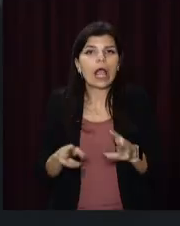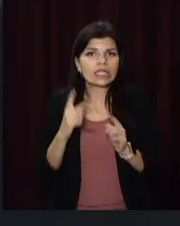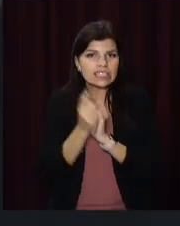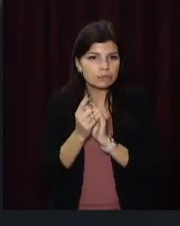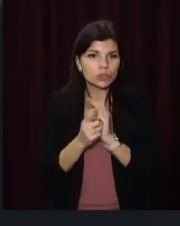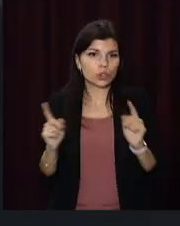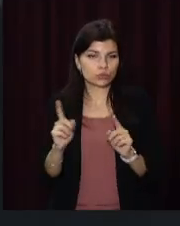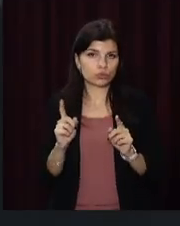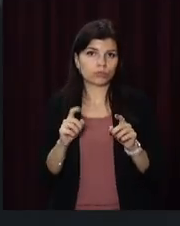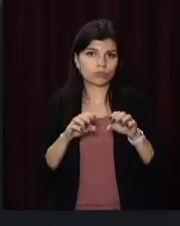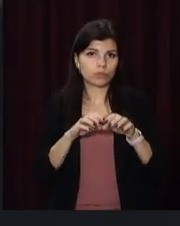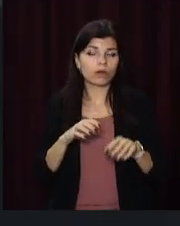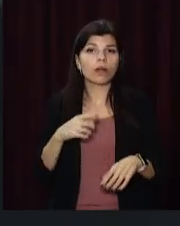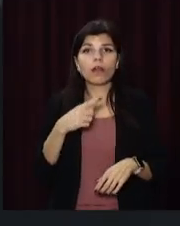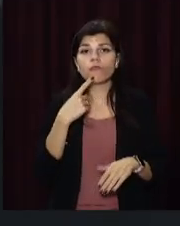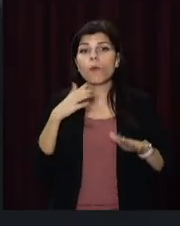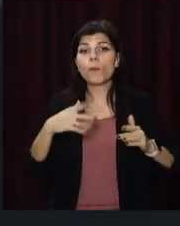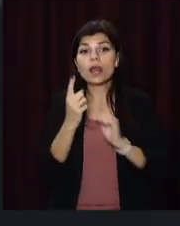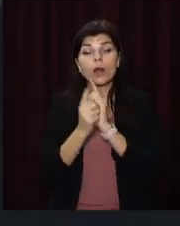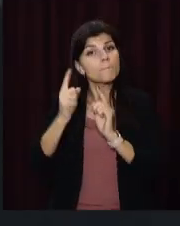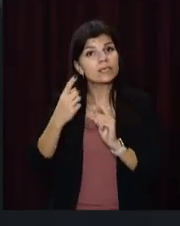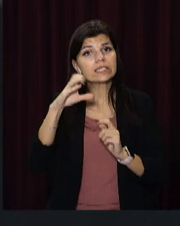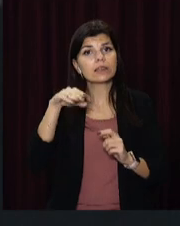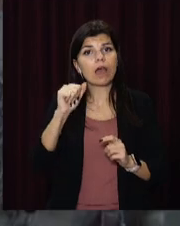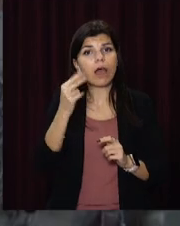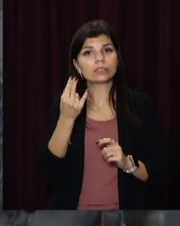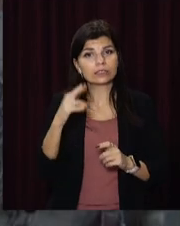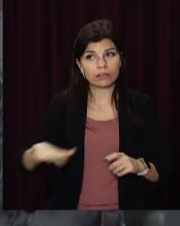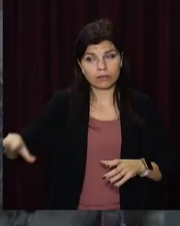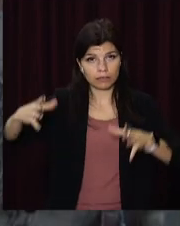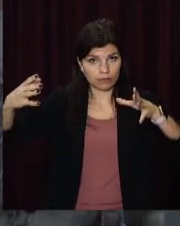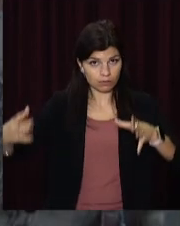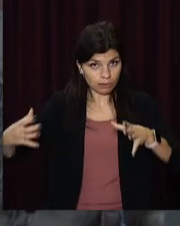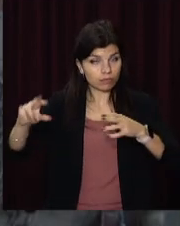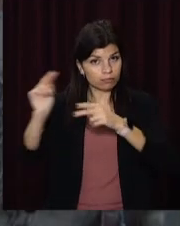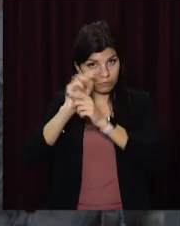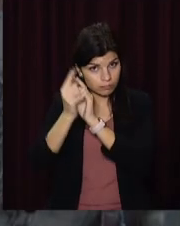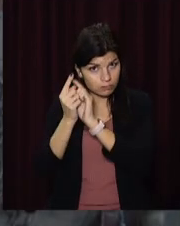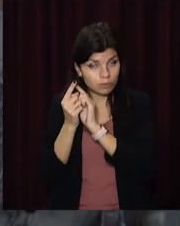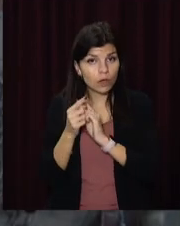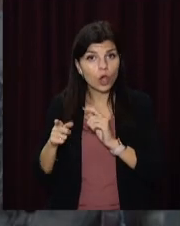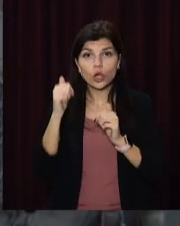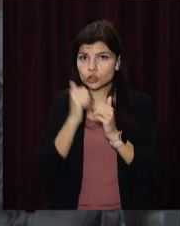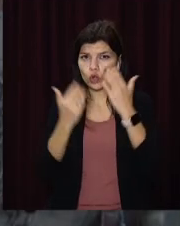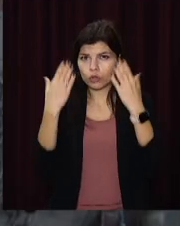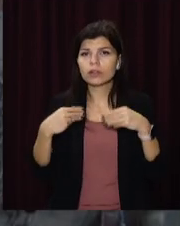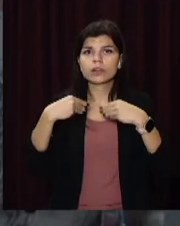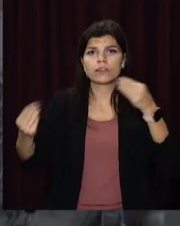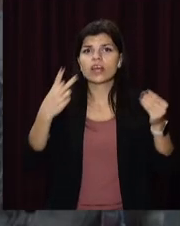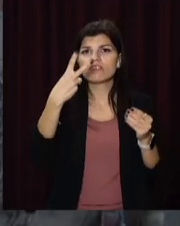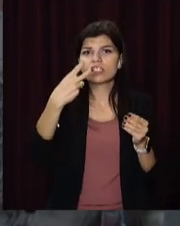До трубопроводів руки дійдуть після реконструкції станції. Кайдацька насосно-фільтрувальна станція надає щодоби